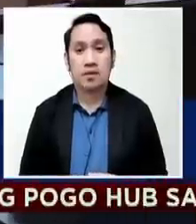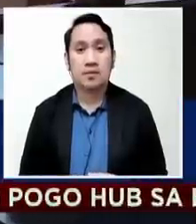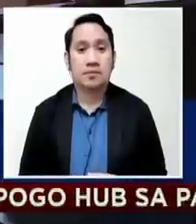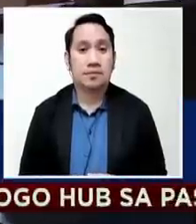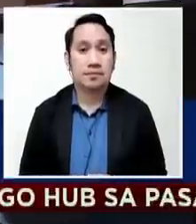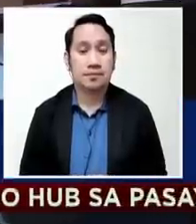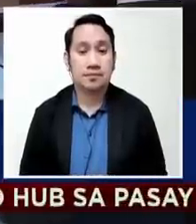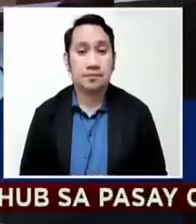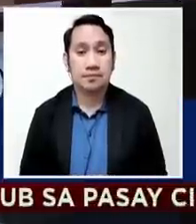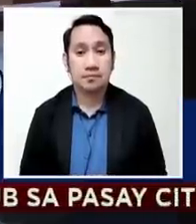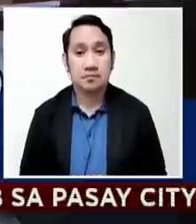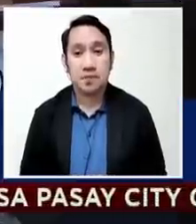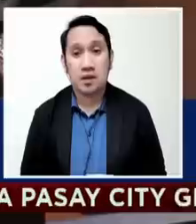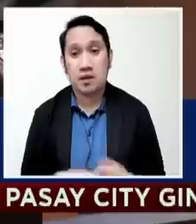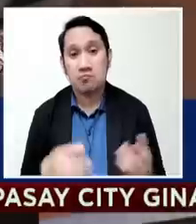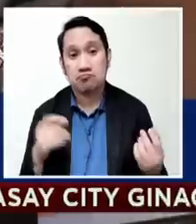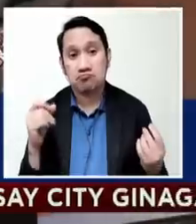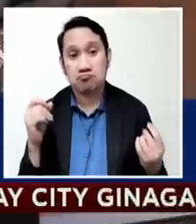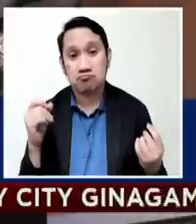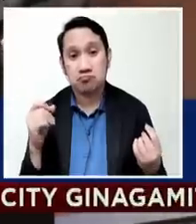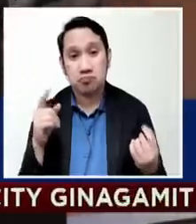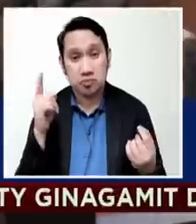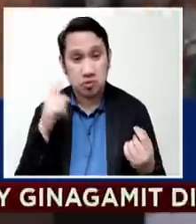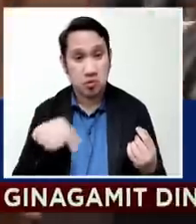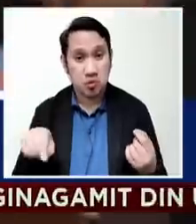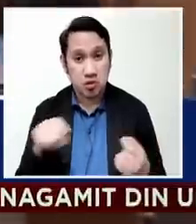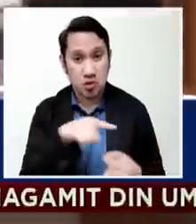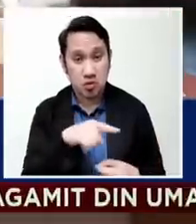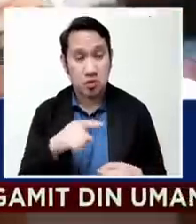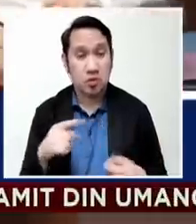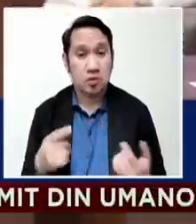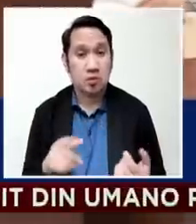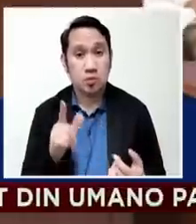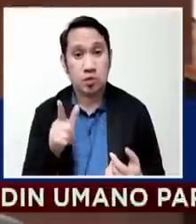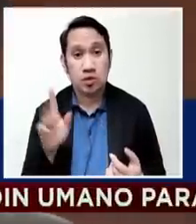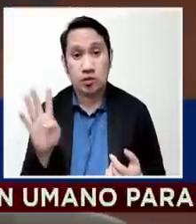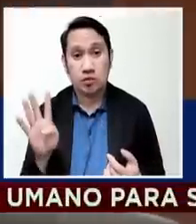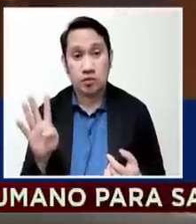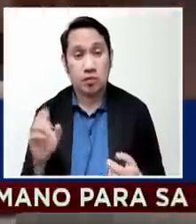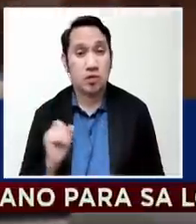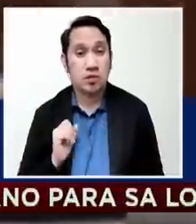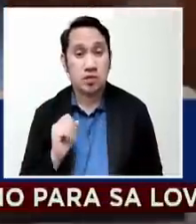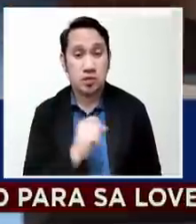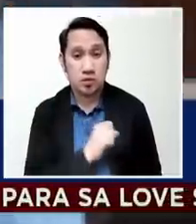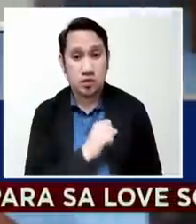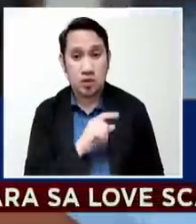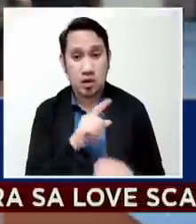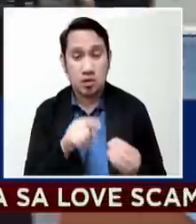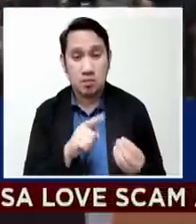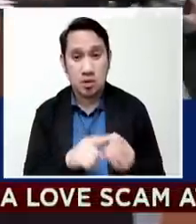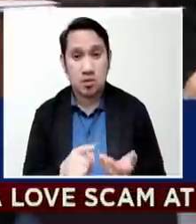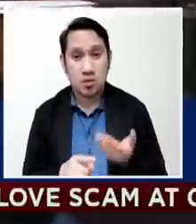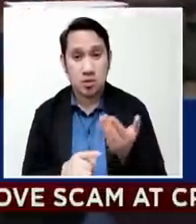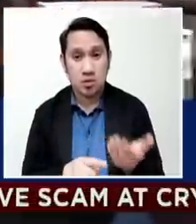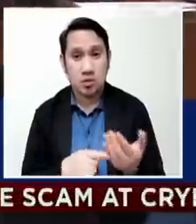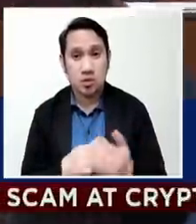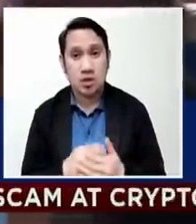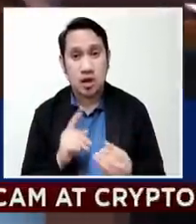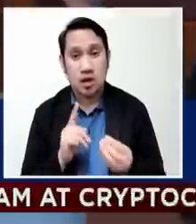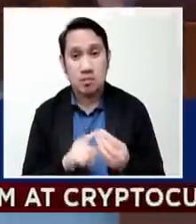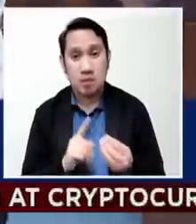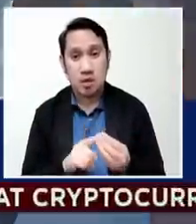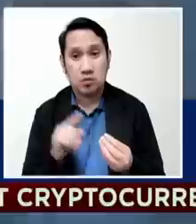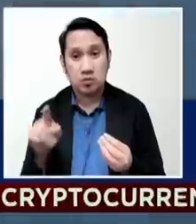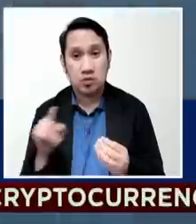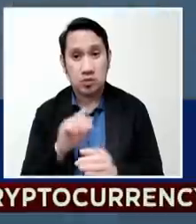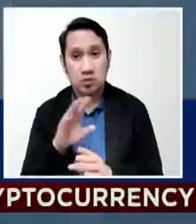Kakampi man o kritiko ng gobyerno, nagkakaisang bumoto ang 24 na senador sa resolusyong kumukondena sa patuloy na panghimasok